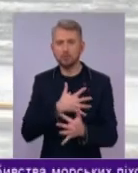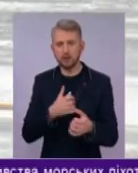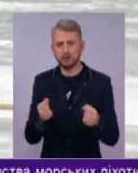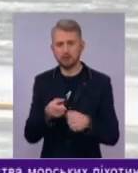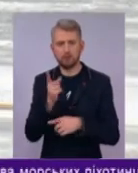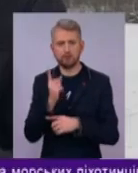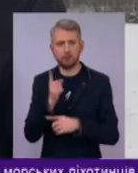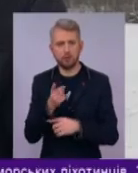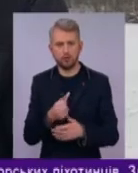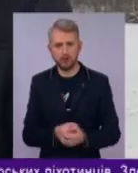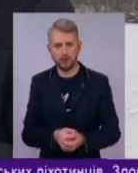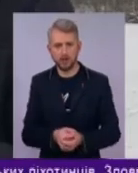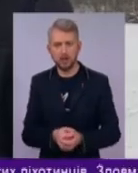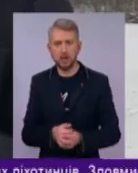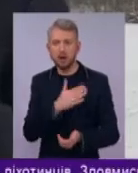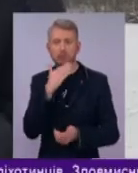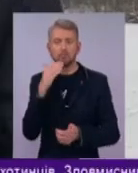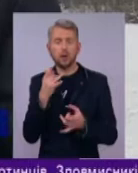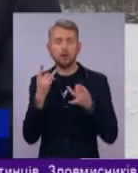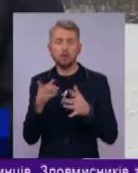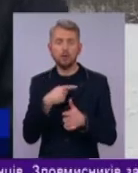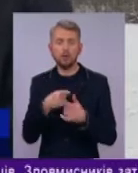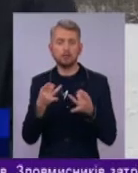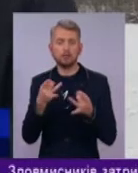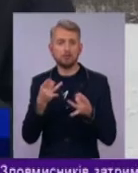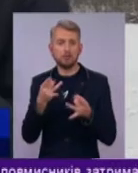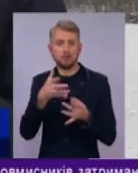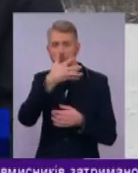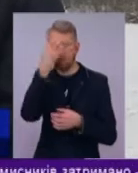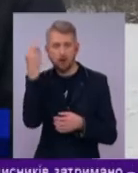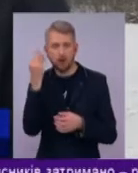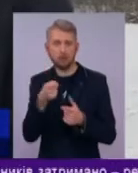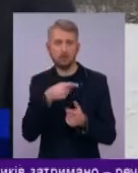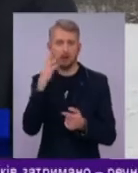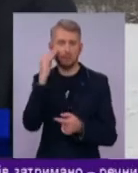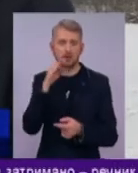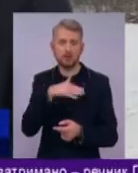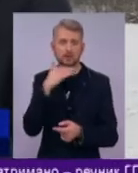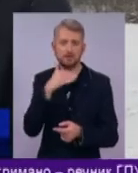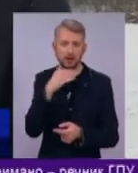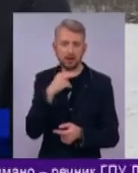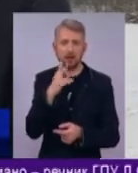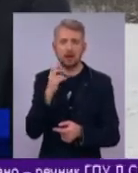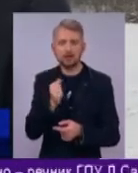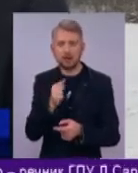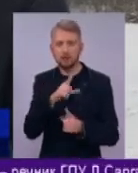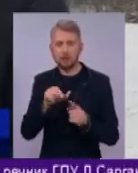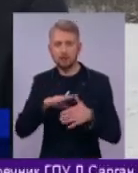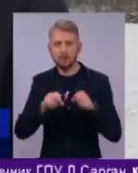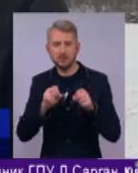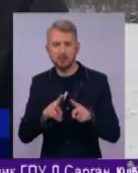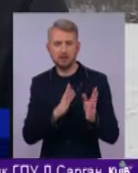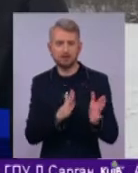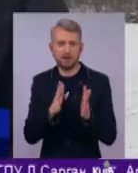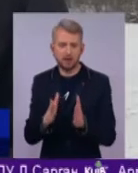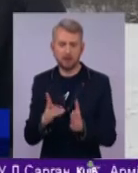зимової риболовлі. Многі просто або забувають, або не звертають увагу на правила безпеки поведення